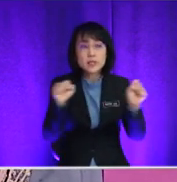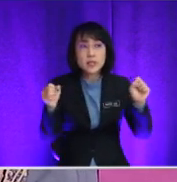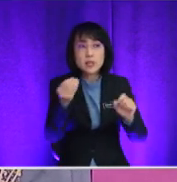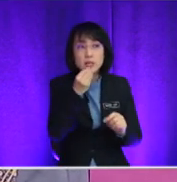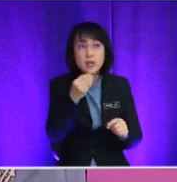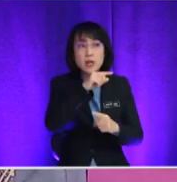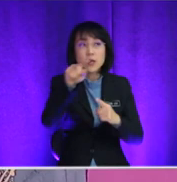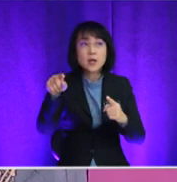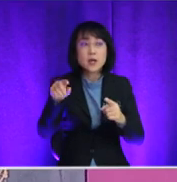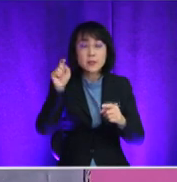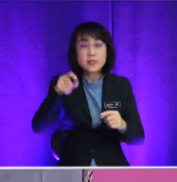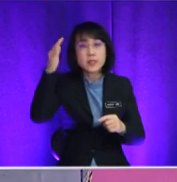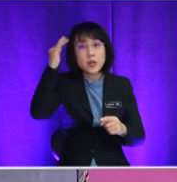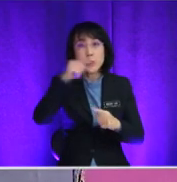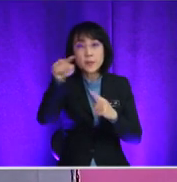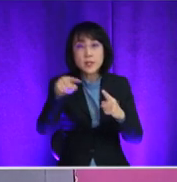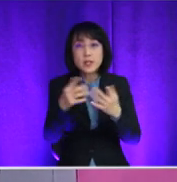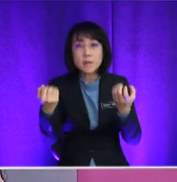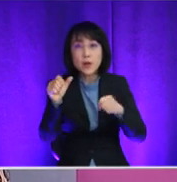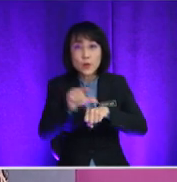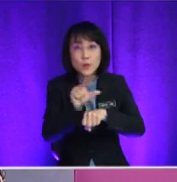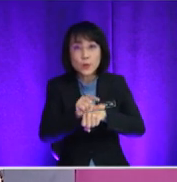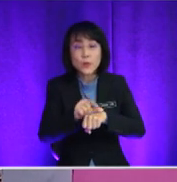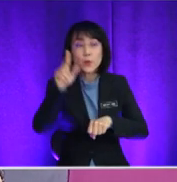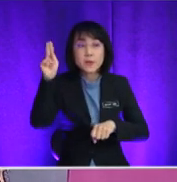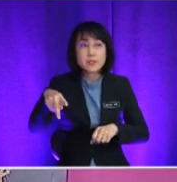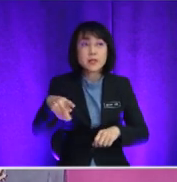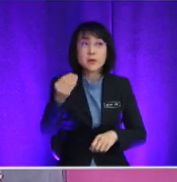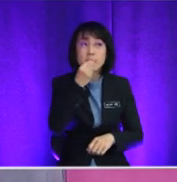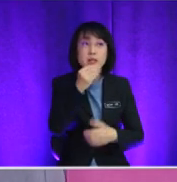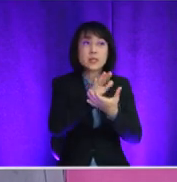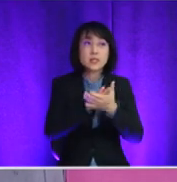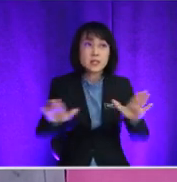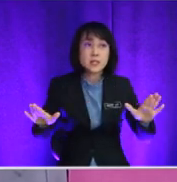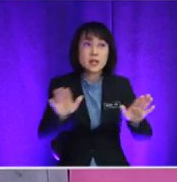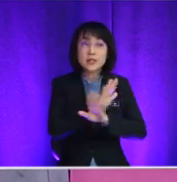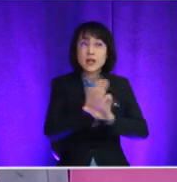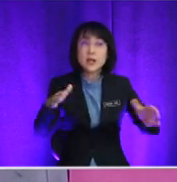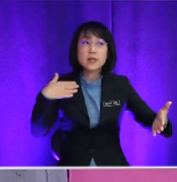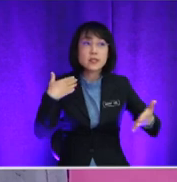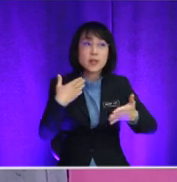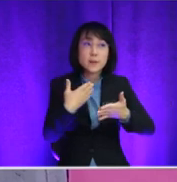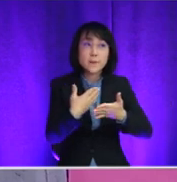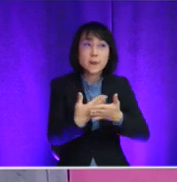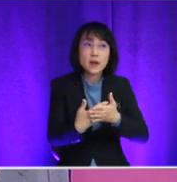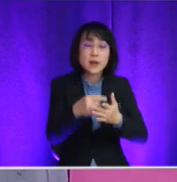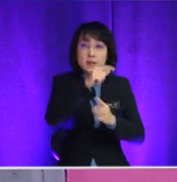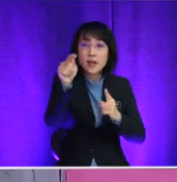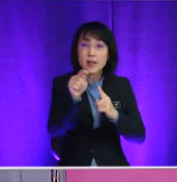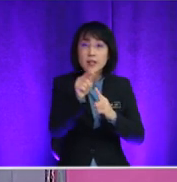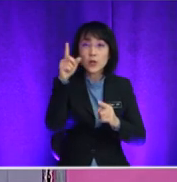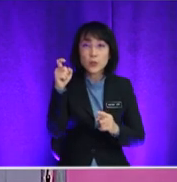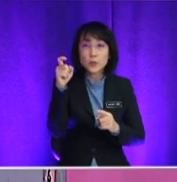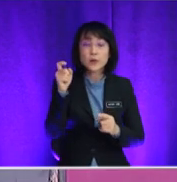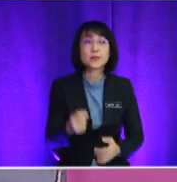digunakan untuk memastikan makanan kita selamat tidak sampai ke tarik luput dan